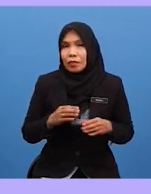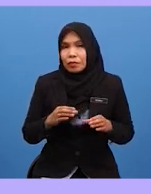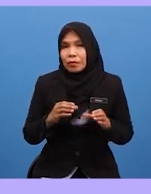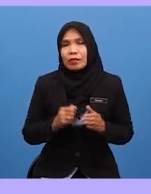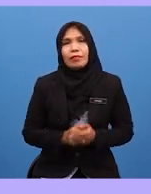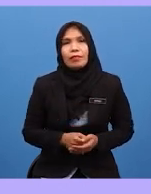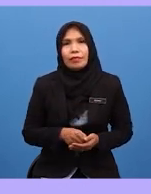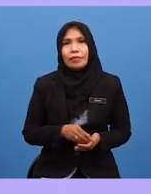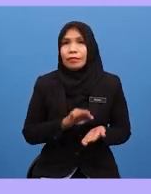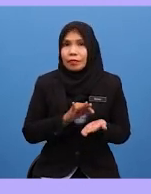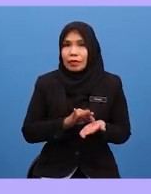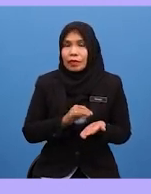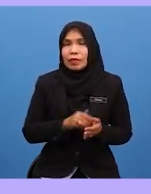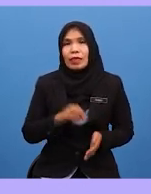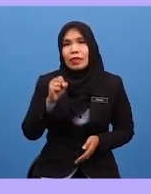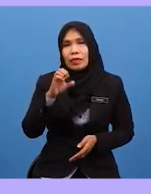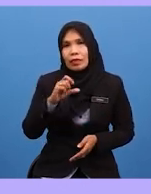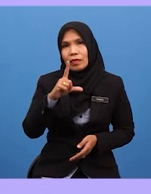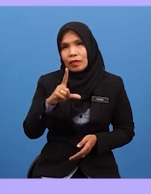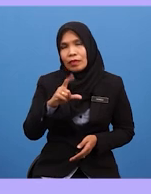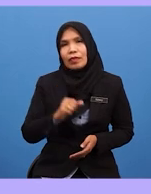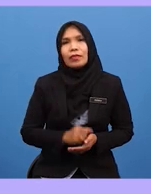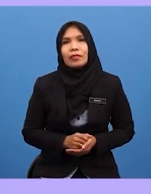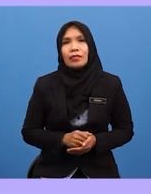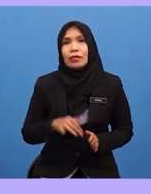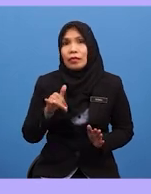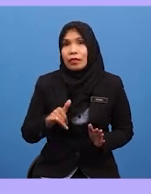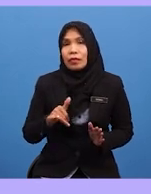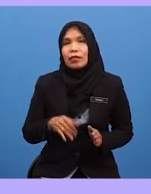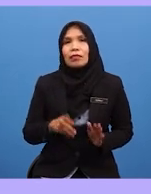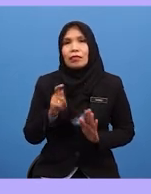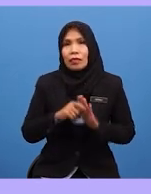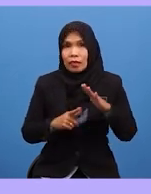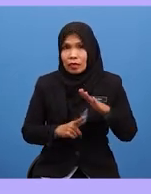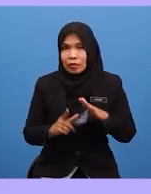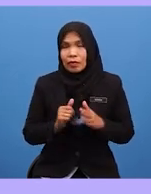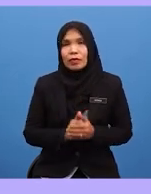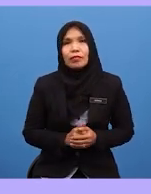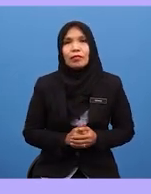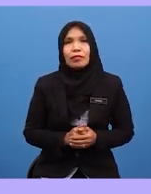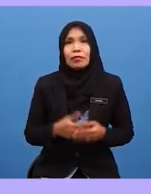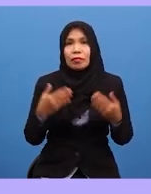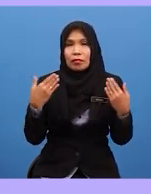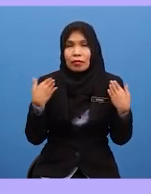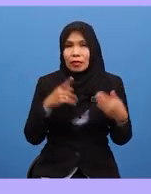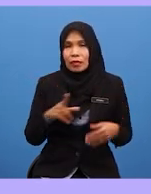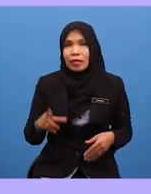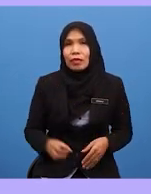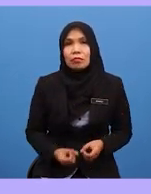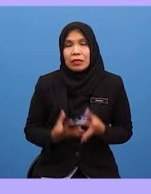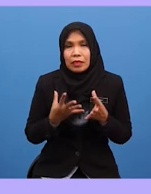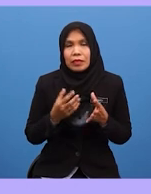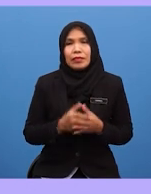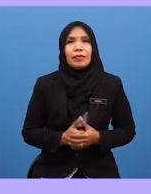sel yang terlibat dalam proses pembahagian dan pemanjangan sel adalah lebih